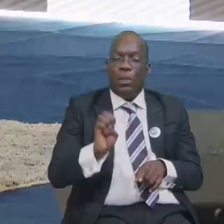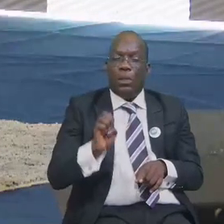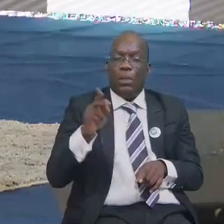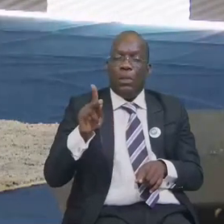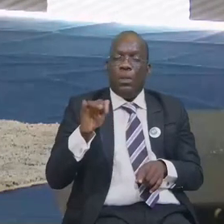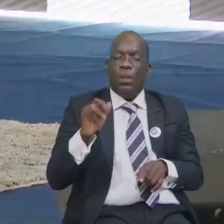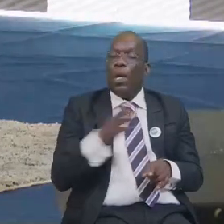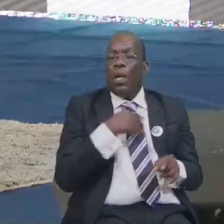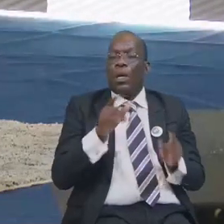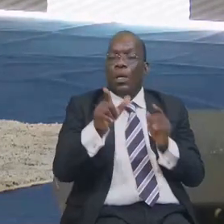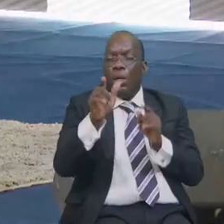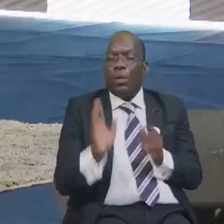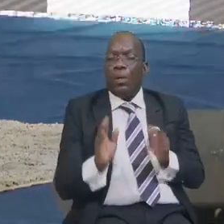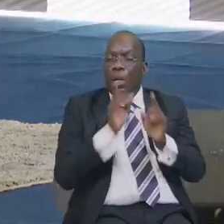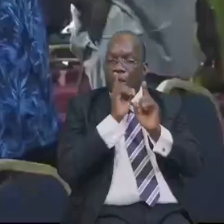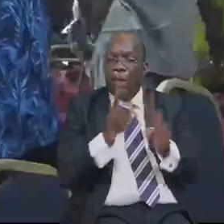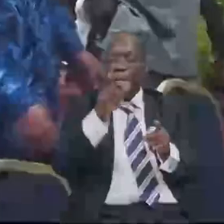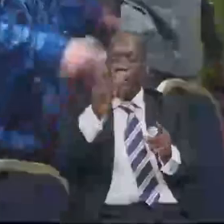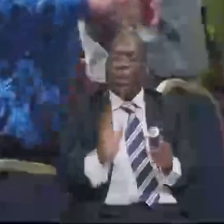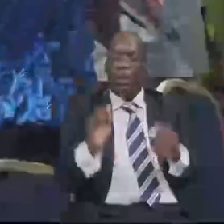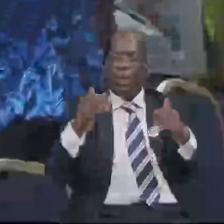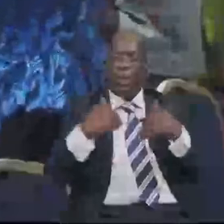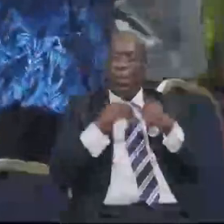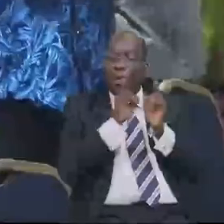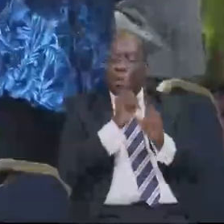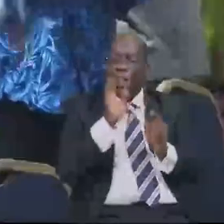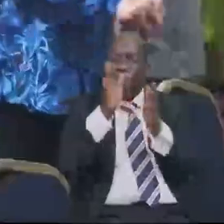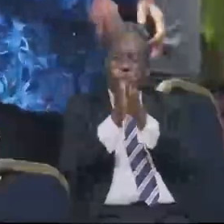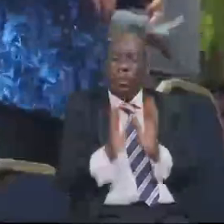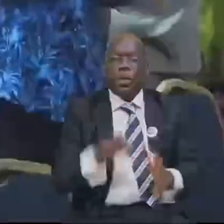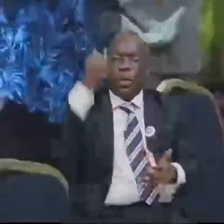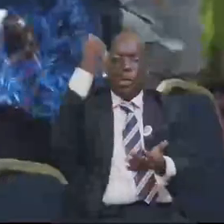il a exaucé ta prière.